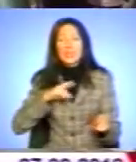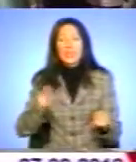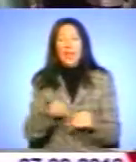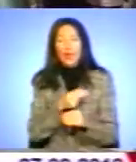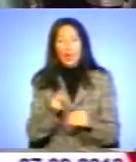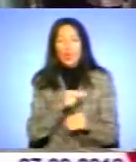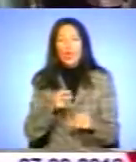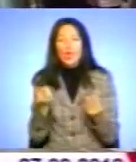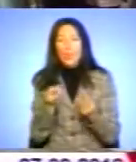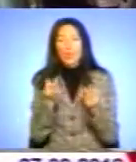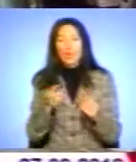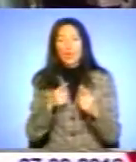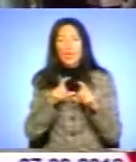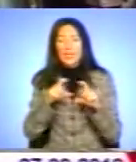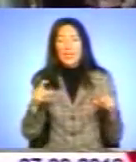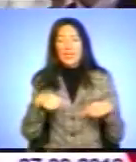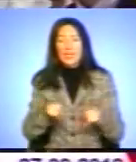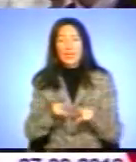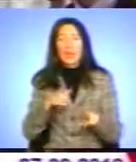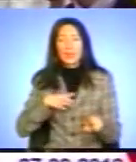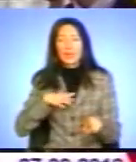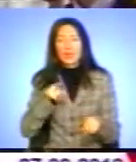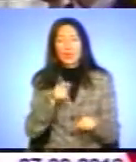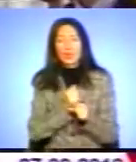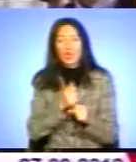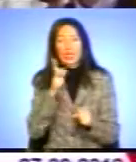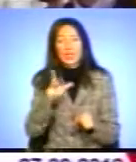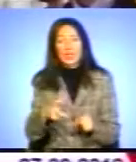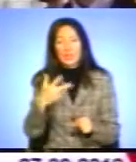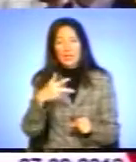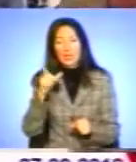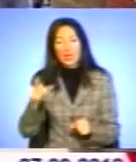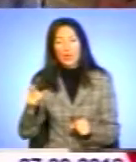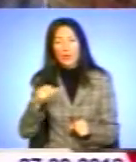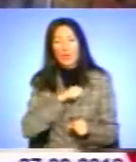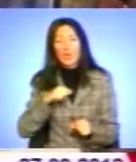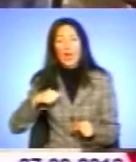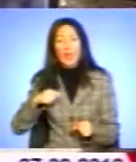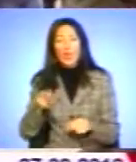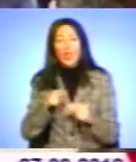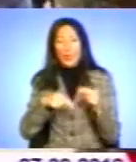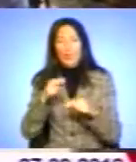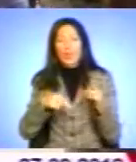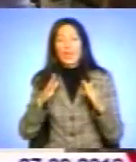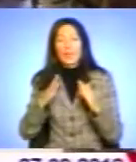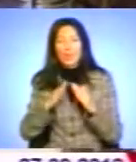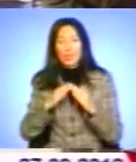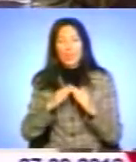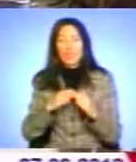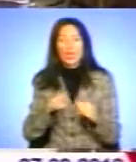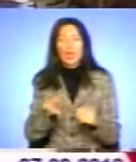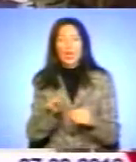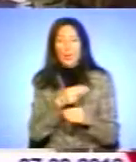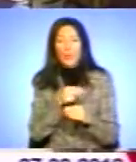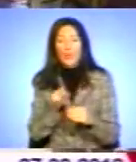її працівники. Нині там 30 фахівців. Власноруч приміщення добудовували, фарбували, доводили до ладу. У 2007-му